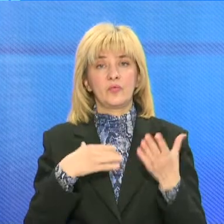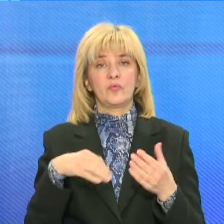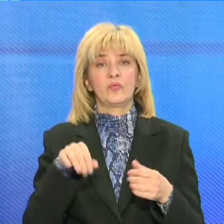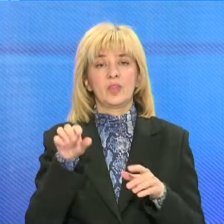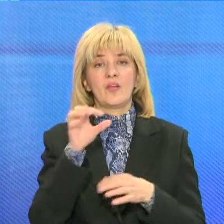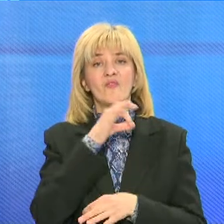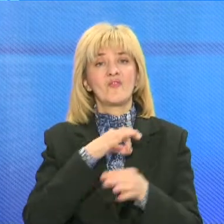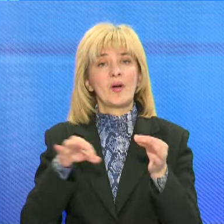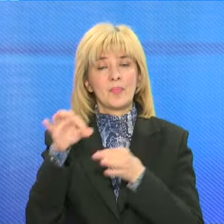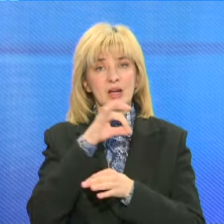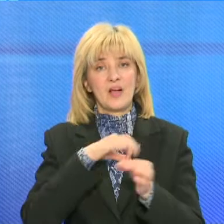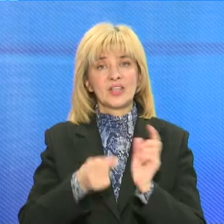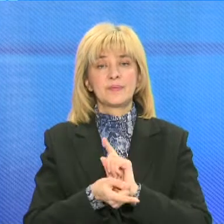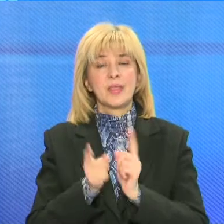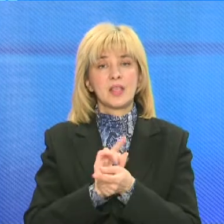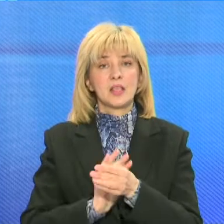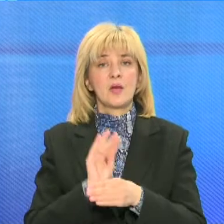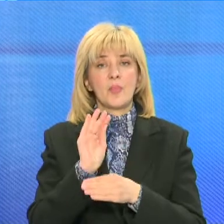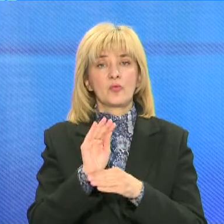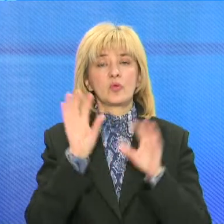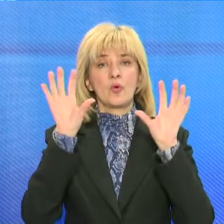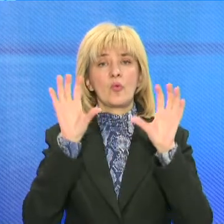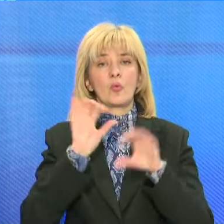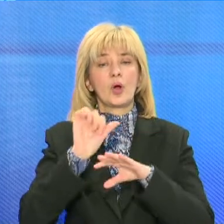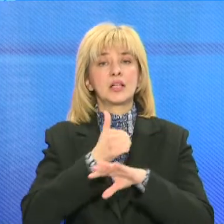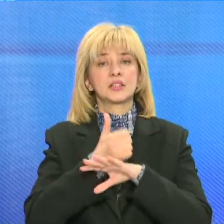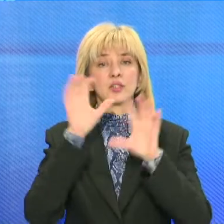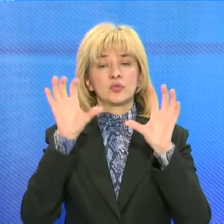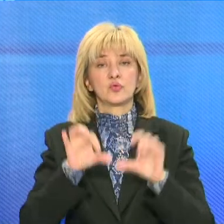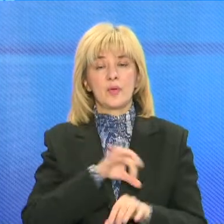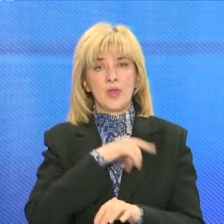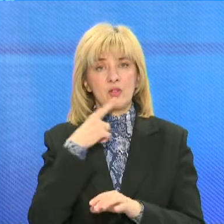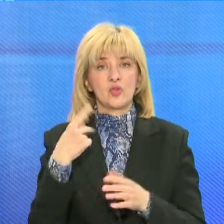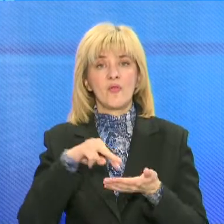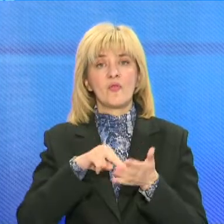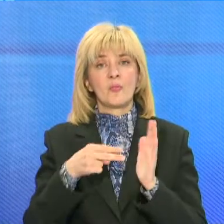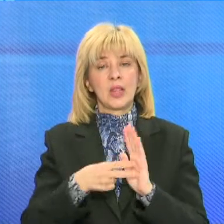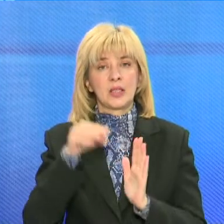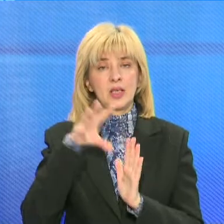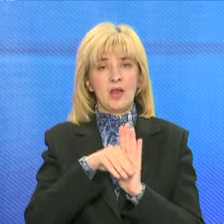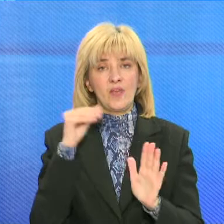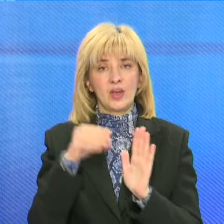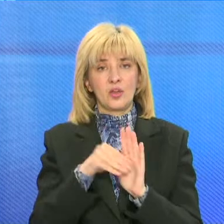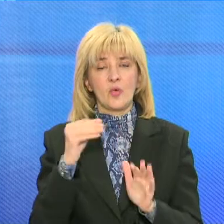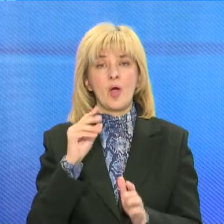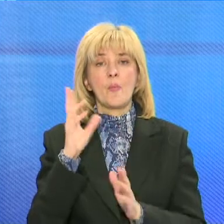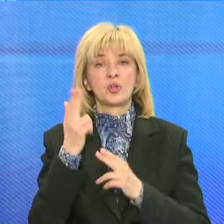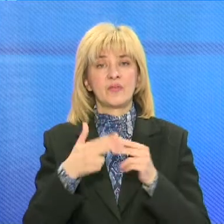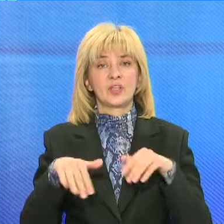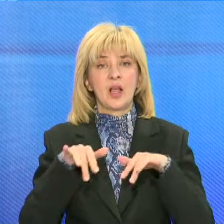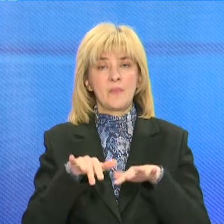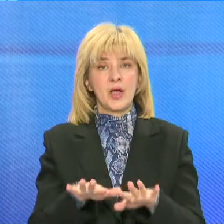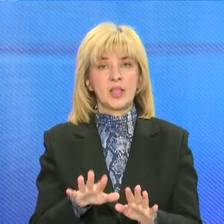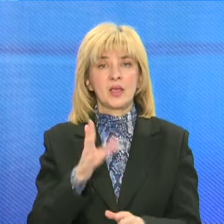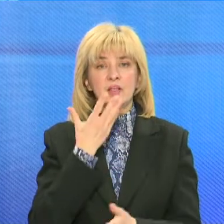обмеркования изменений и дополнений у Конституции Беларуси в рамках проведения республиканского референдума. По завершении кампании свою